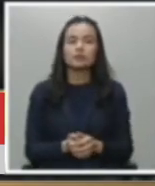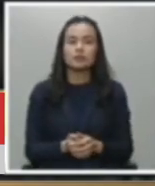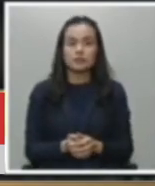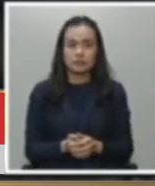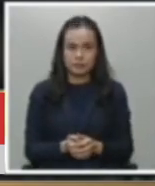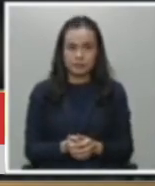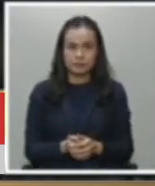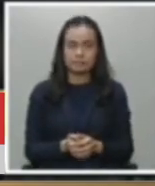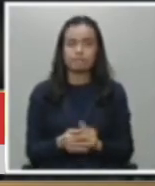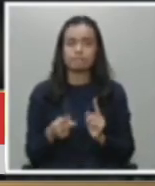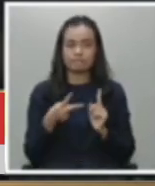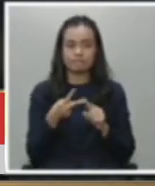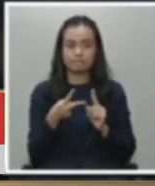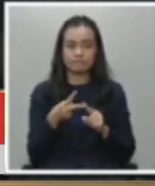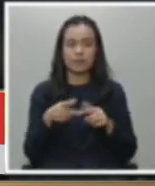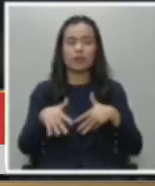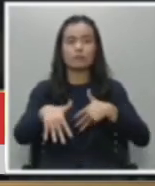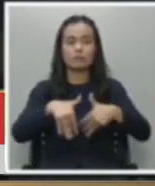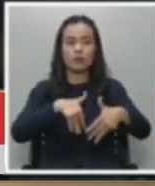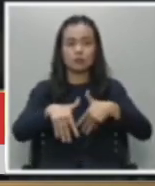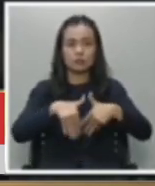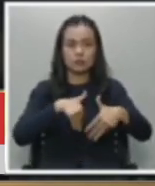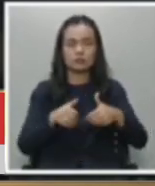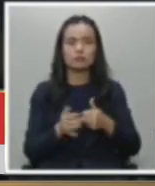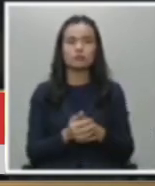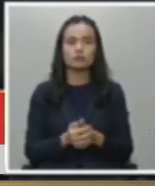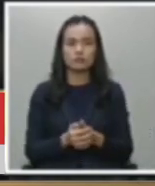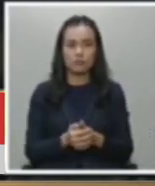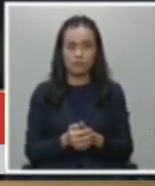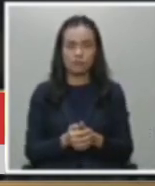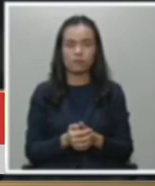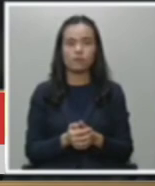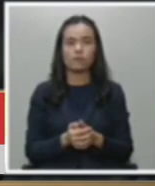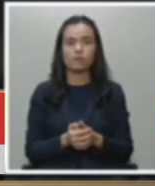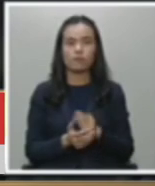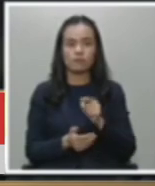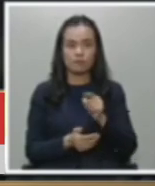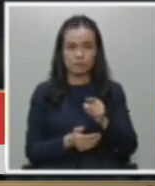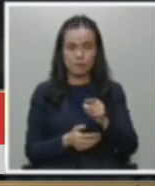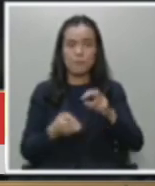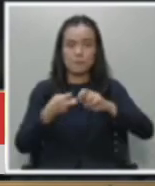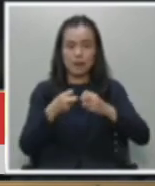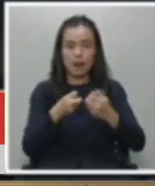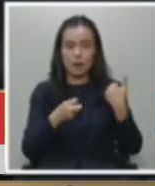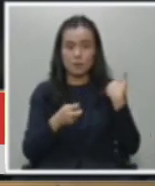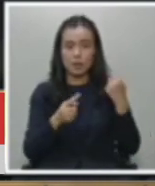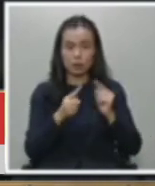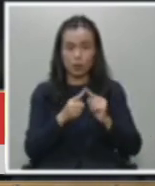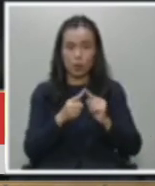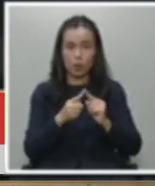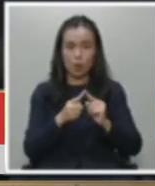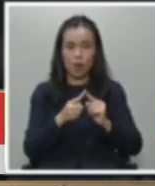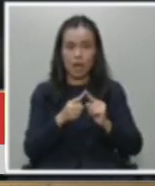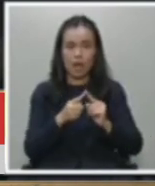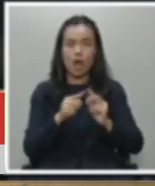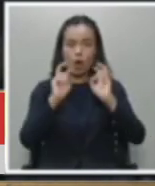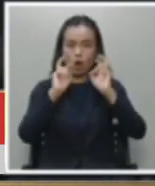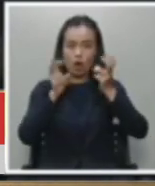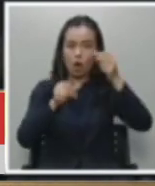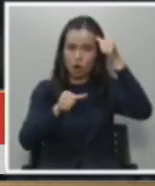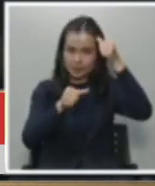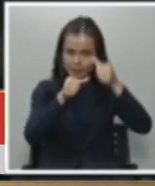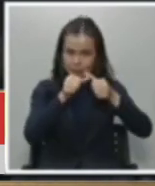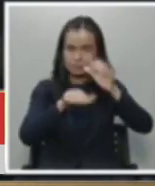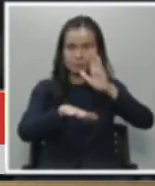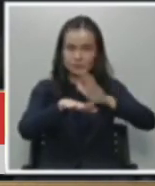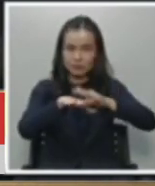ประเด็นที่2เรื่องภาคประชาชนที่ท่านถามก็ตรงนี้จากเหตุการณ์ที่ขึ้นก็จะเป็นถอดบทเรียนหนึ่งว่าตอนนี้ถ้าเกิดสถ